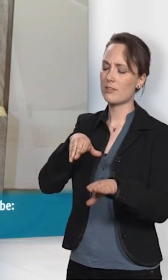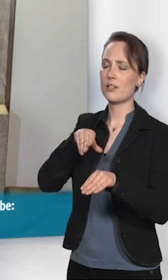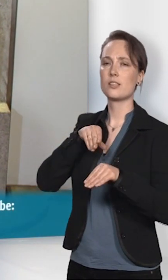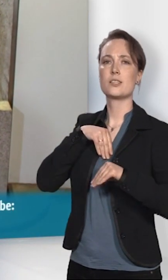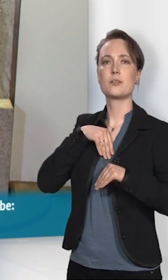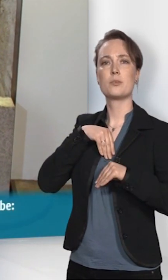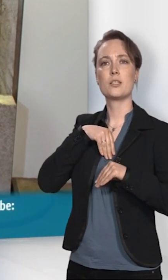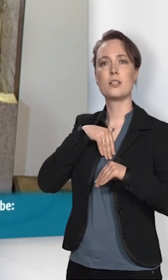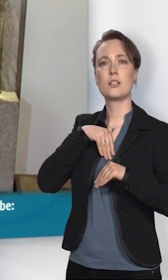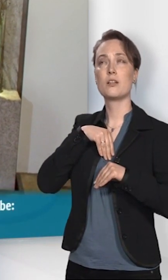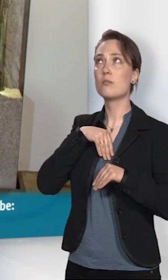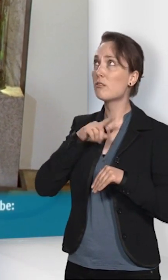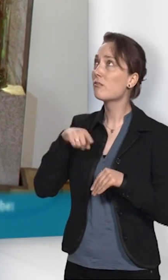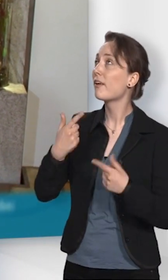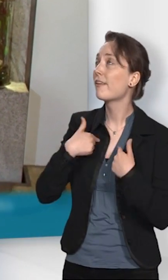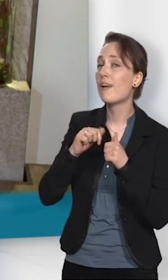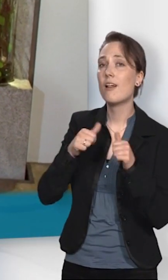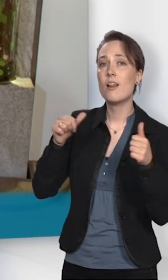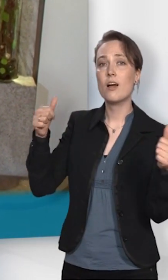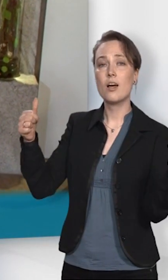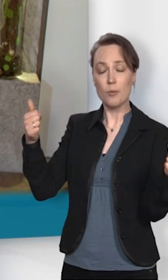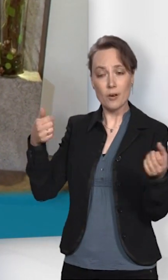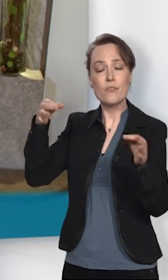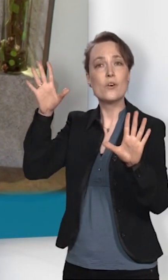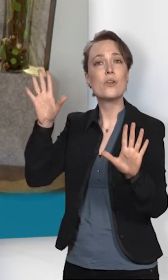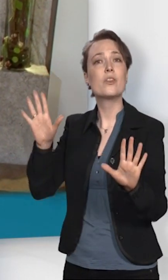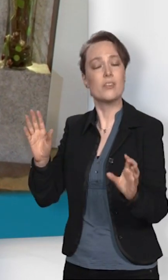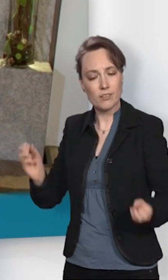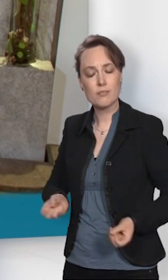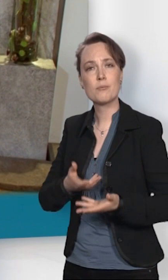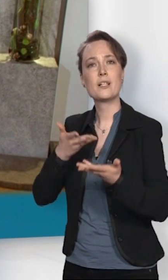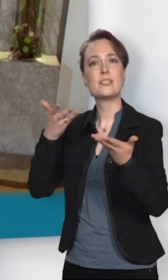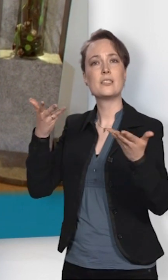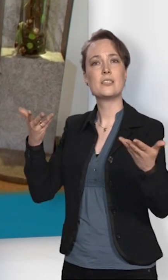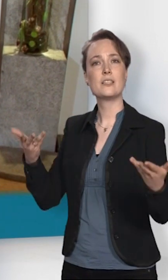akzeptieren und ich erlebe, das Wunder kann